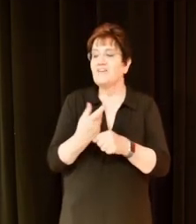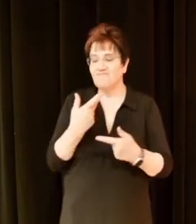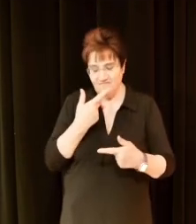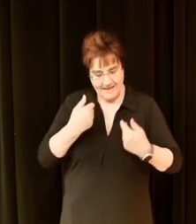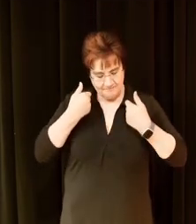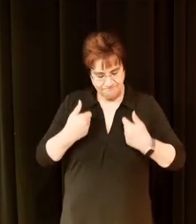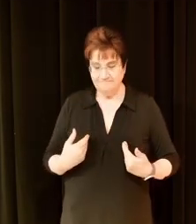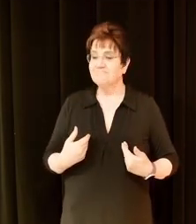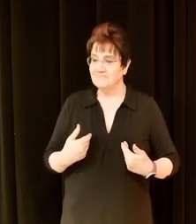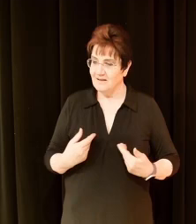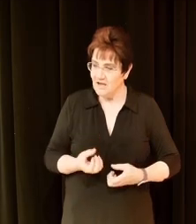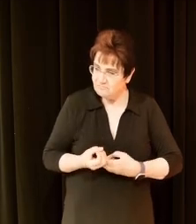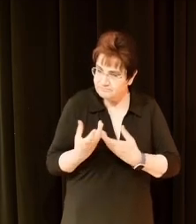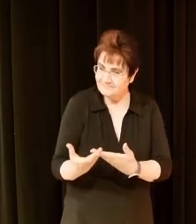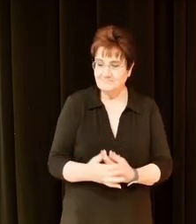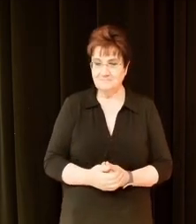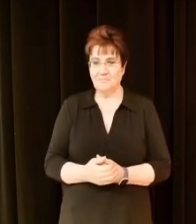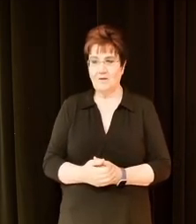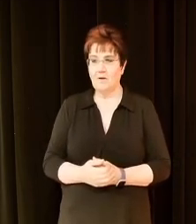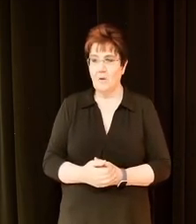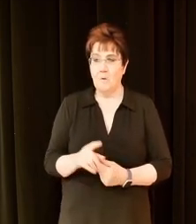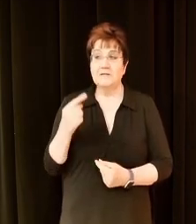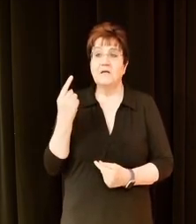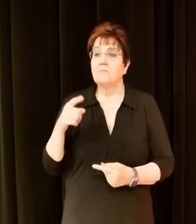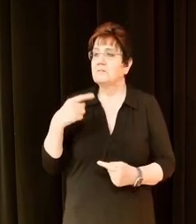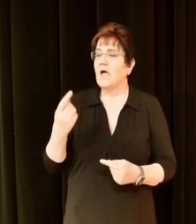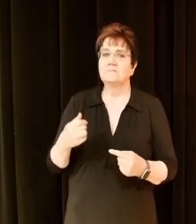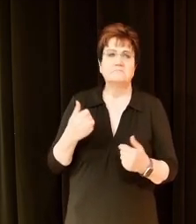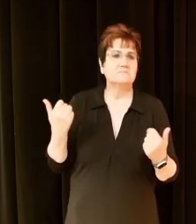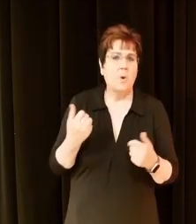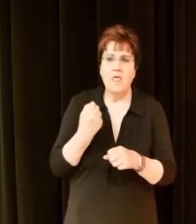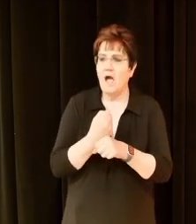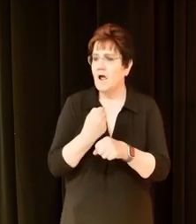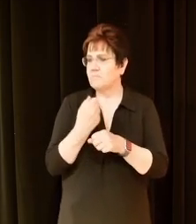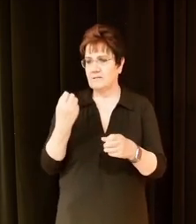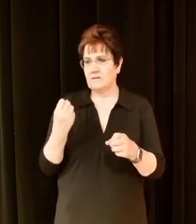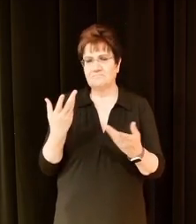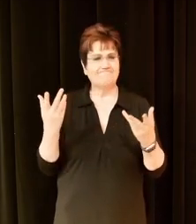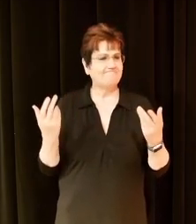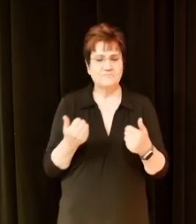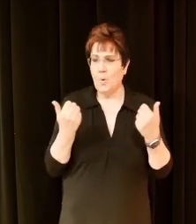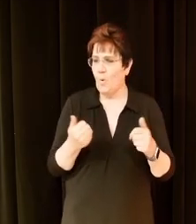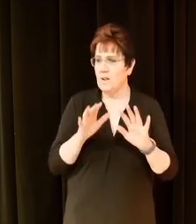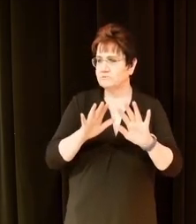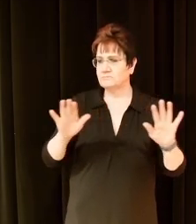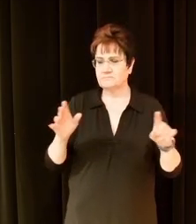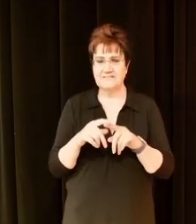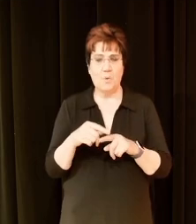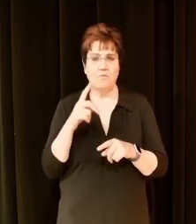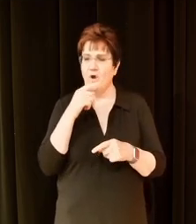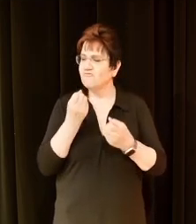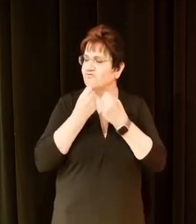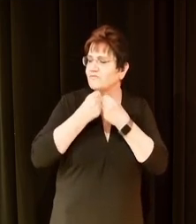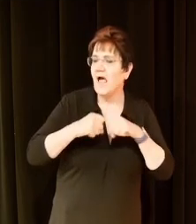Und er hat dann, finde ich, fantastische Arbeiten gemacht, die eher wie Zeichenübungen eigentlich aussehen, also völlig frei,